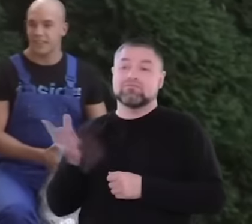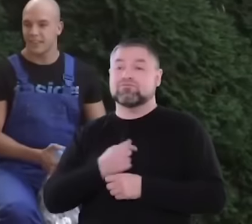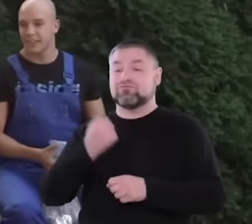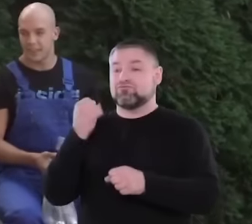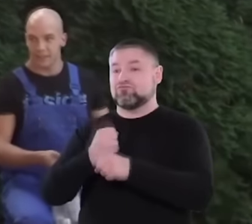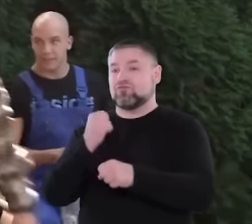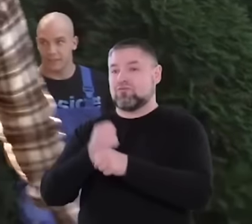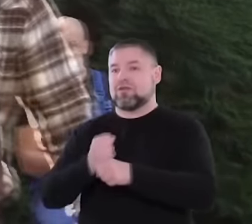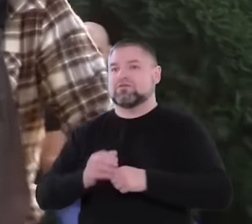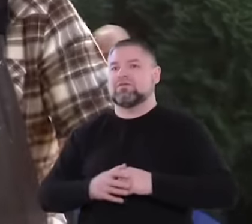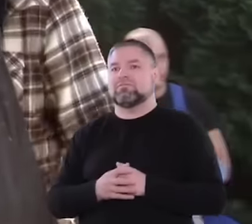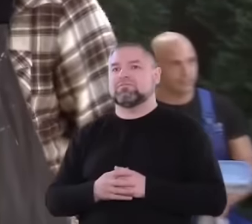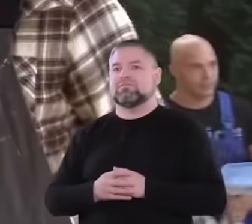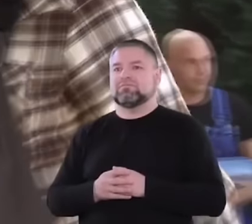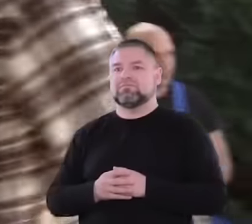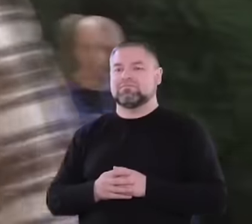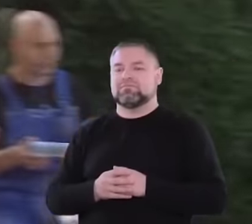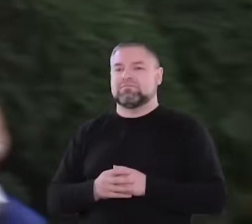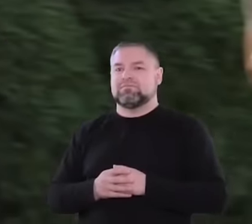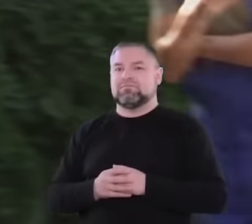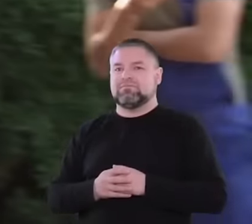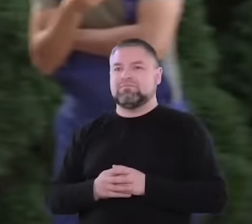roboty.